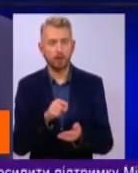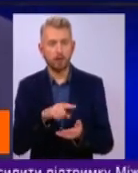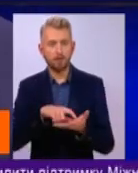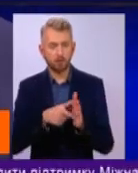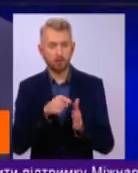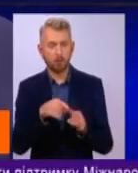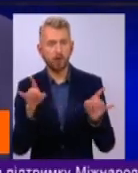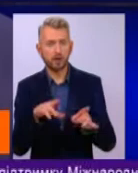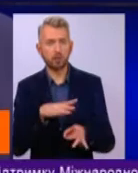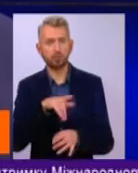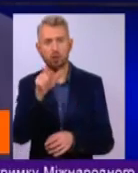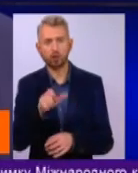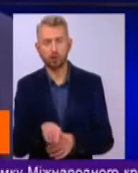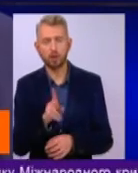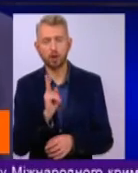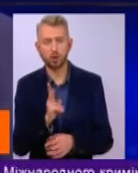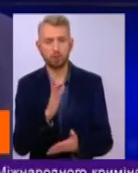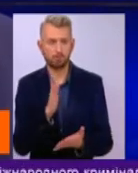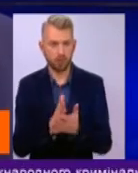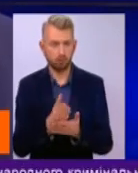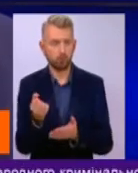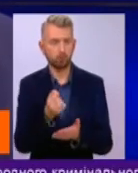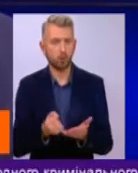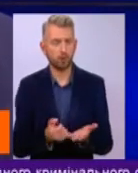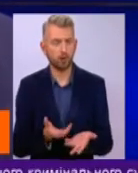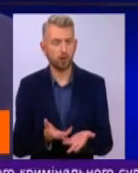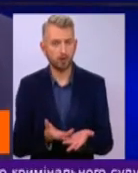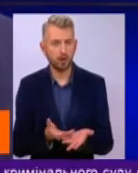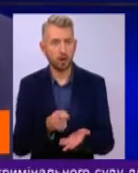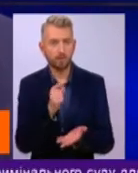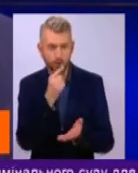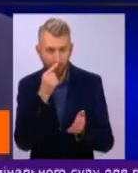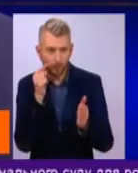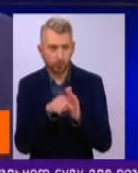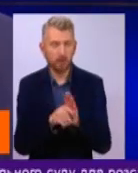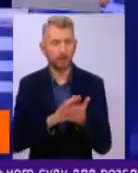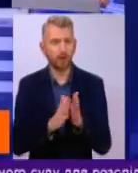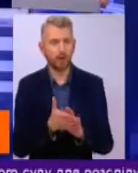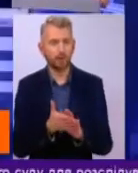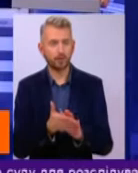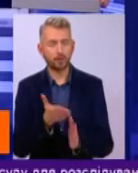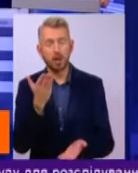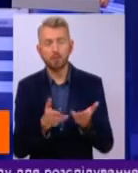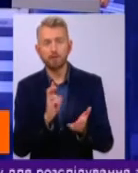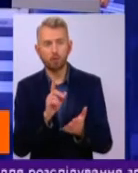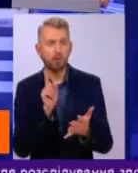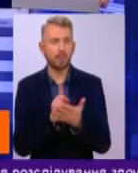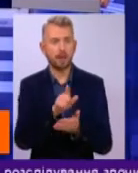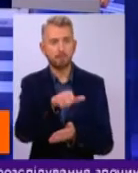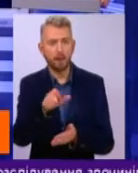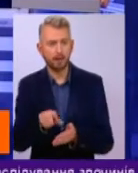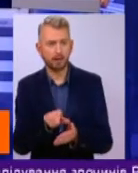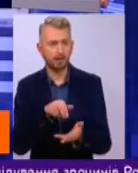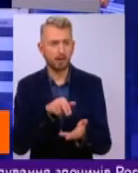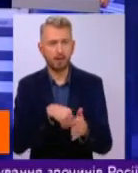була особа, яка мала би зброю, і вона втрутилась в ситуацію, то, напевно, б нападники не пішли